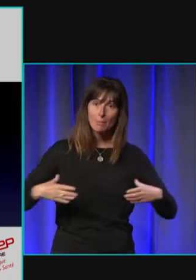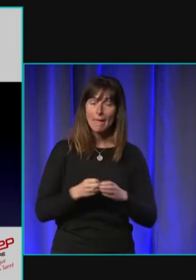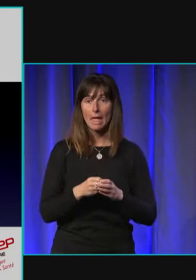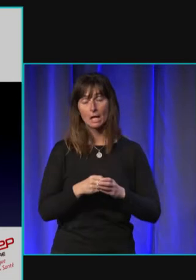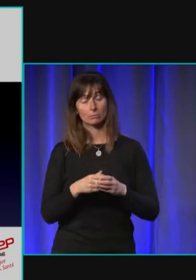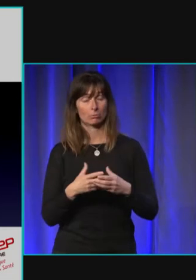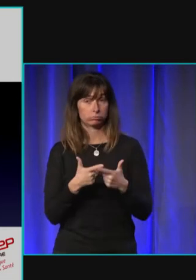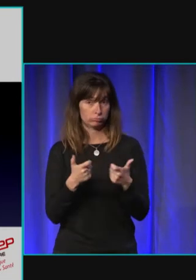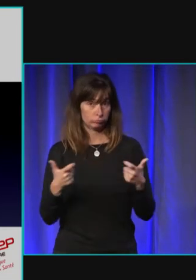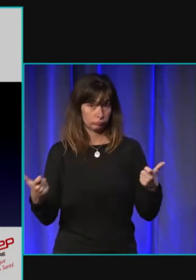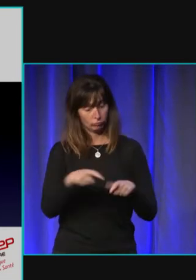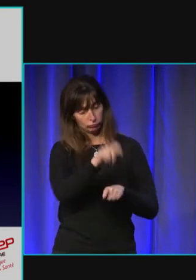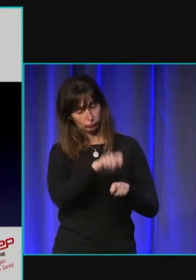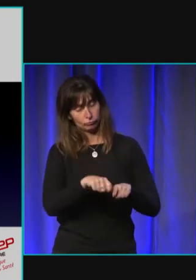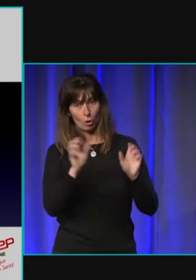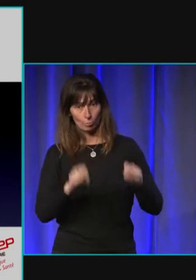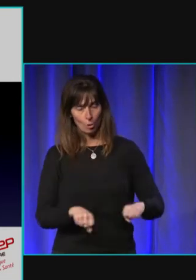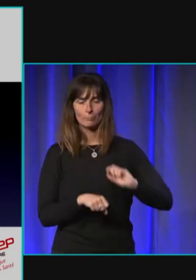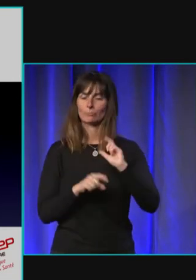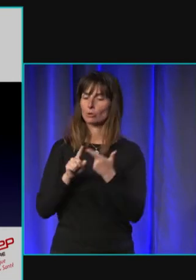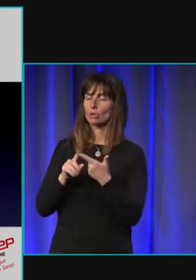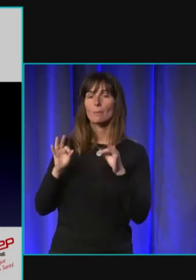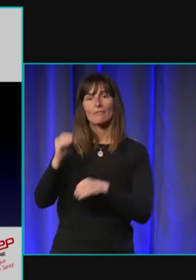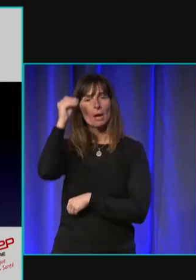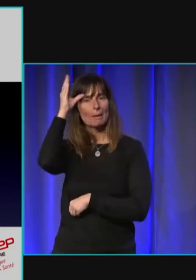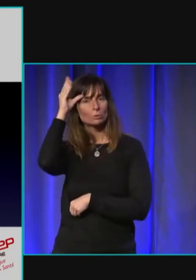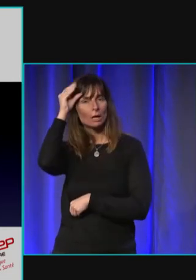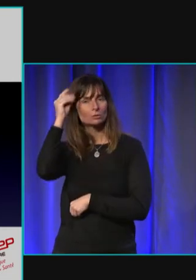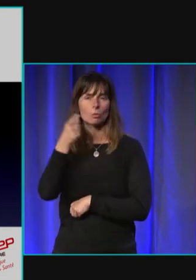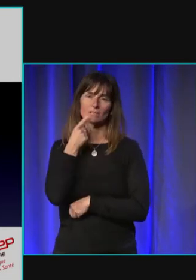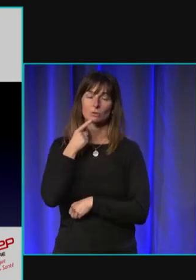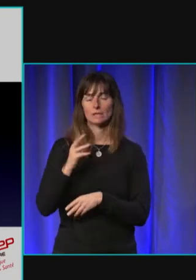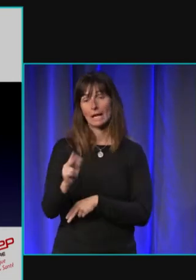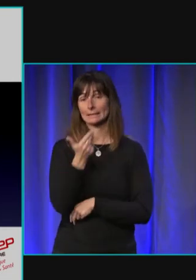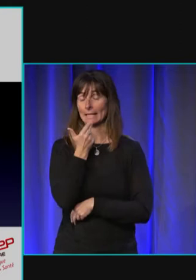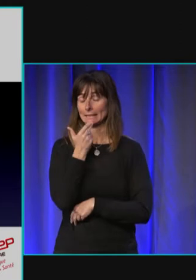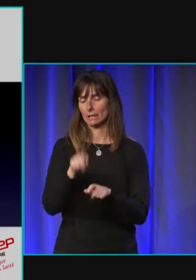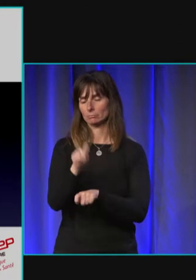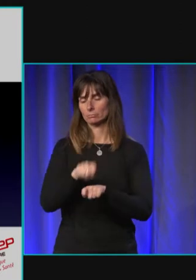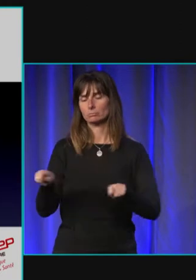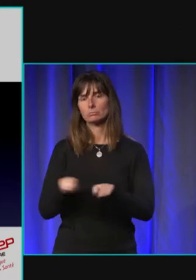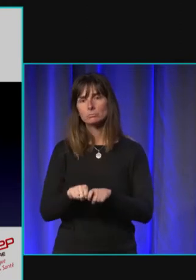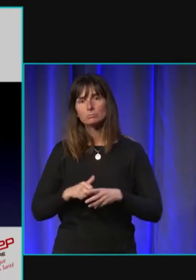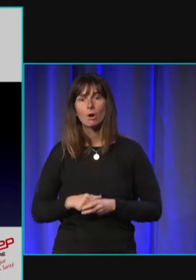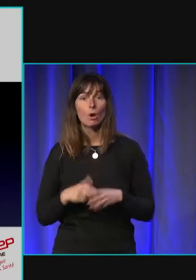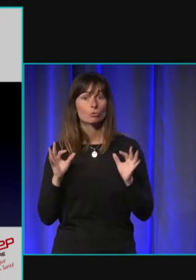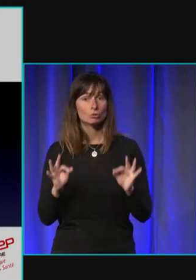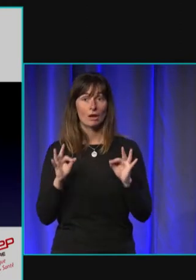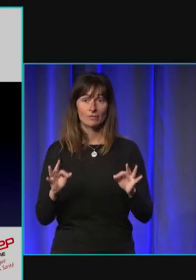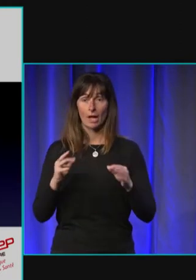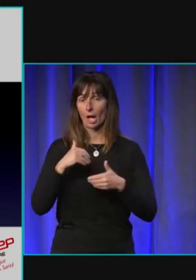circonférences. Et puis la maturation, qui est un phénomène plutôt qualitatif et qui correspond au